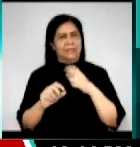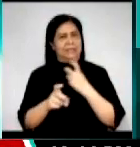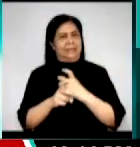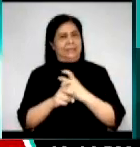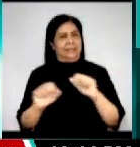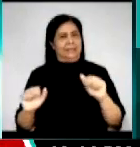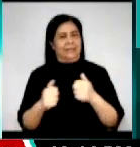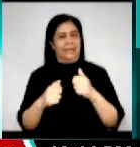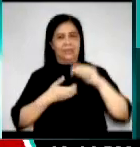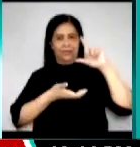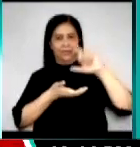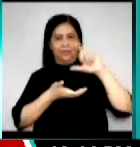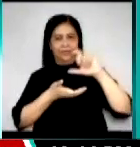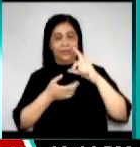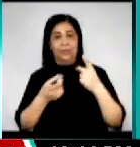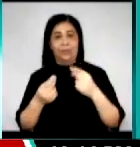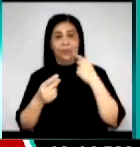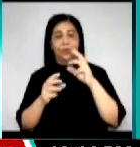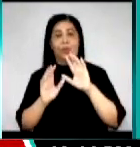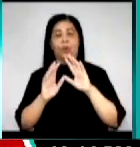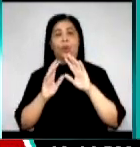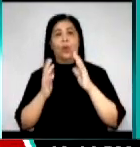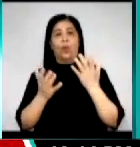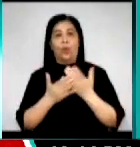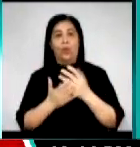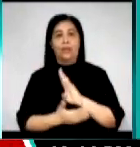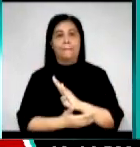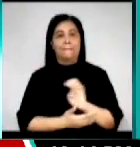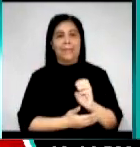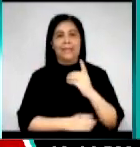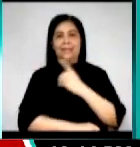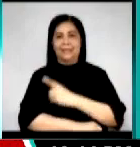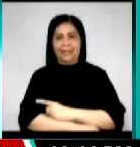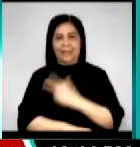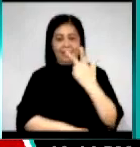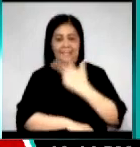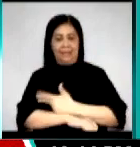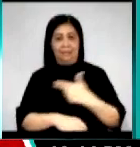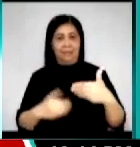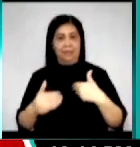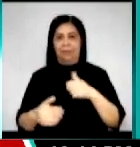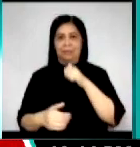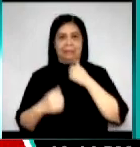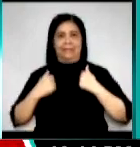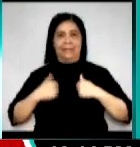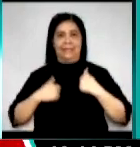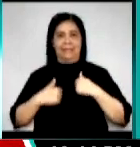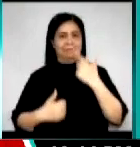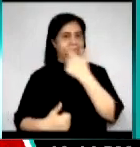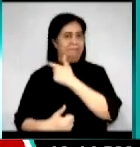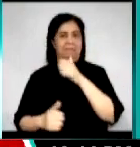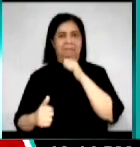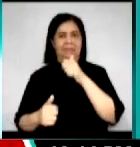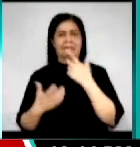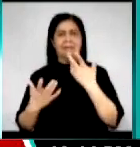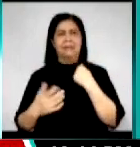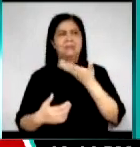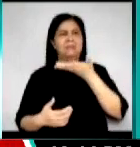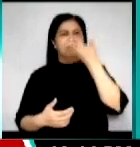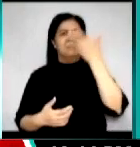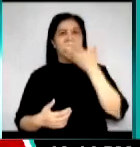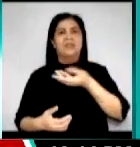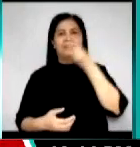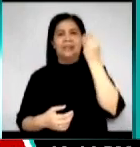na ginawa para sa World Bee Day. 3 araw bago nito, hindi raw siya naligo at nagpabango. Baka raw kasi mag-amoy bulaklak siya